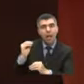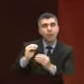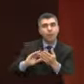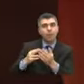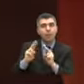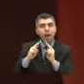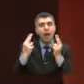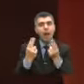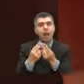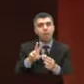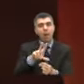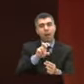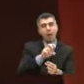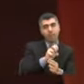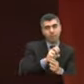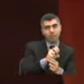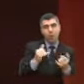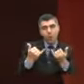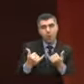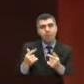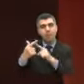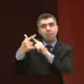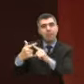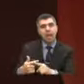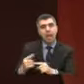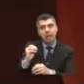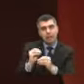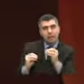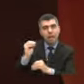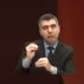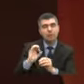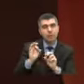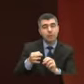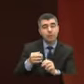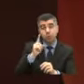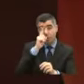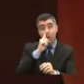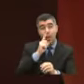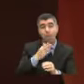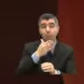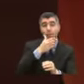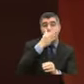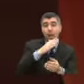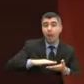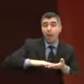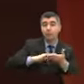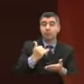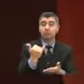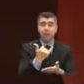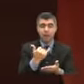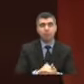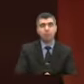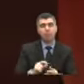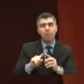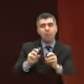أن الميزانية اليوم طلعت شي شوية، ولكن لا ترقى للمبتغى اللي بغينا نوصلوا باش نجودوا. ما كاينش مشكل ديال ديال ديال التجهيزات،